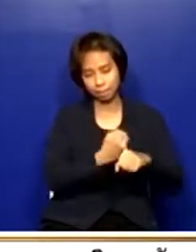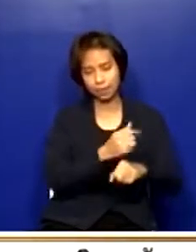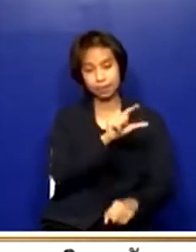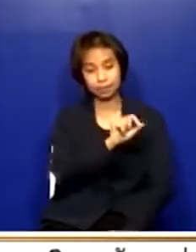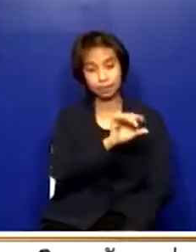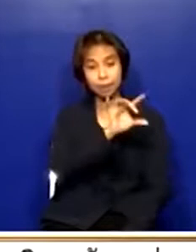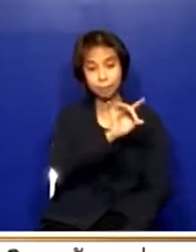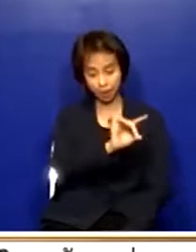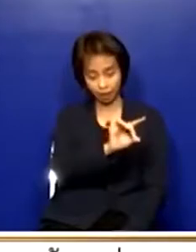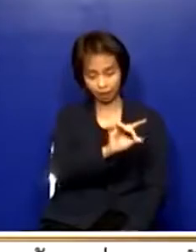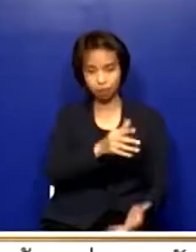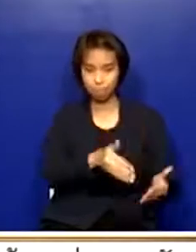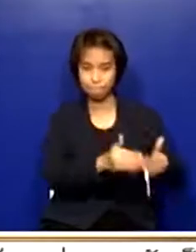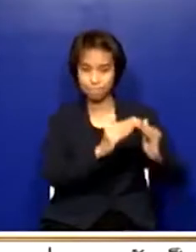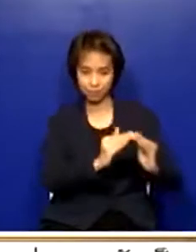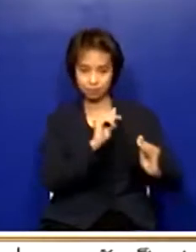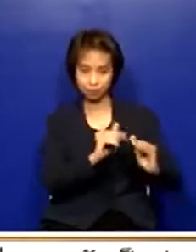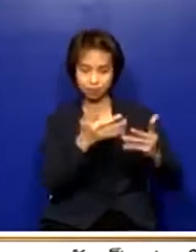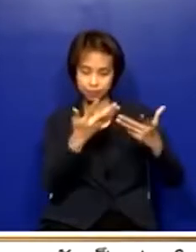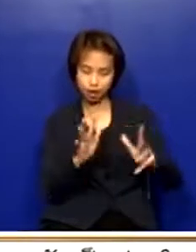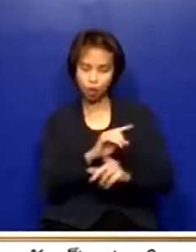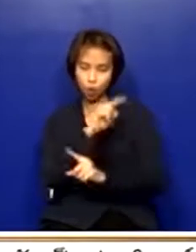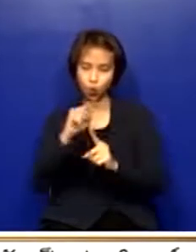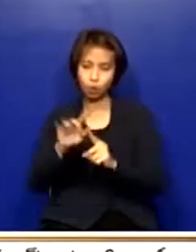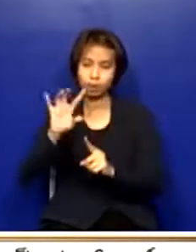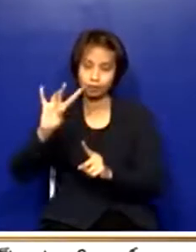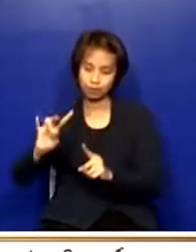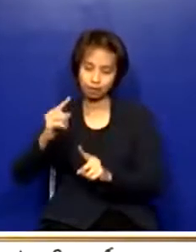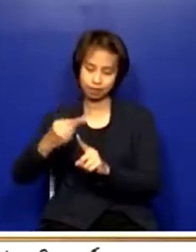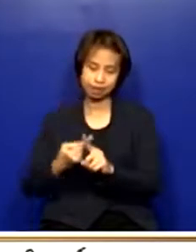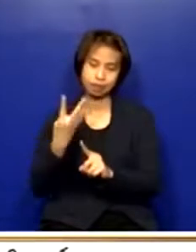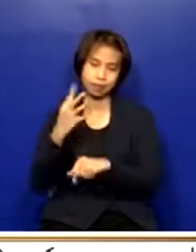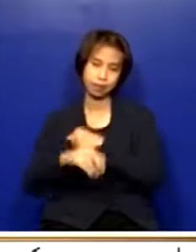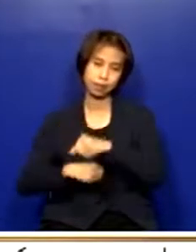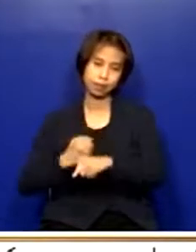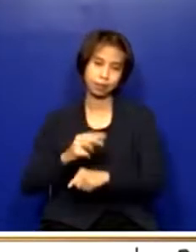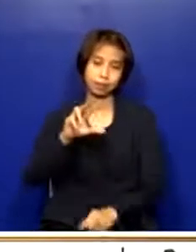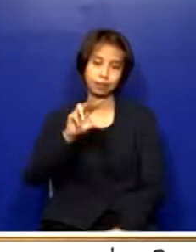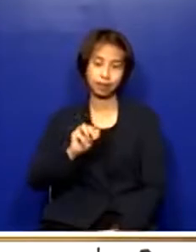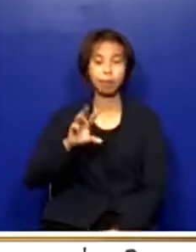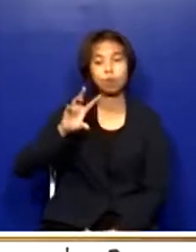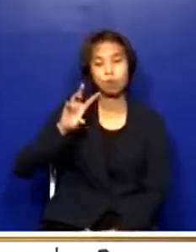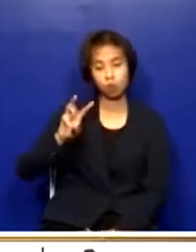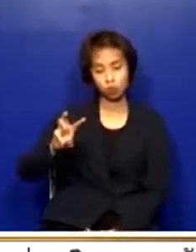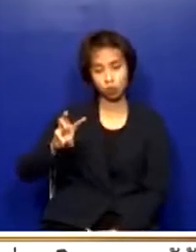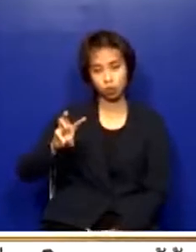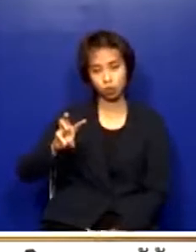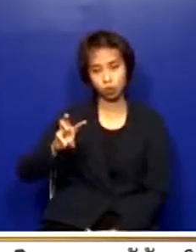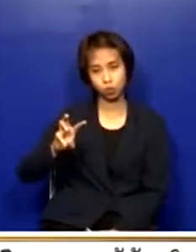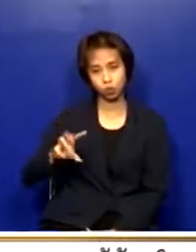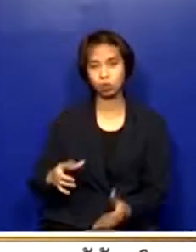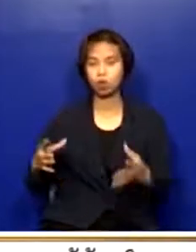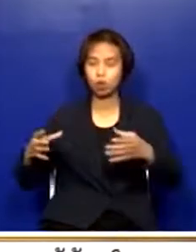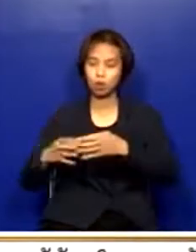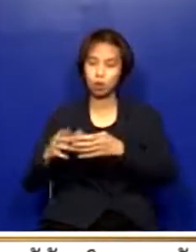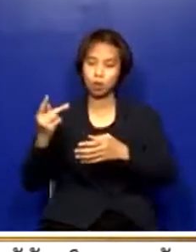ับแล้วหงจากนั้นวันที่ 7 เมษายนพุธศักราษ 2536 นะครับขนาปรีม